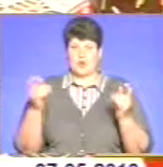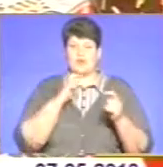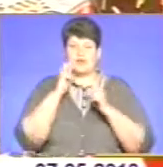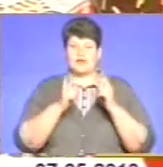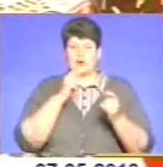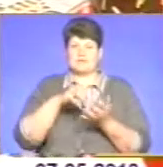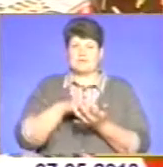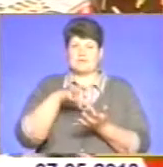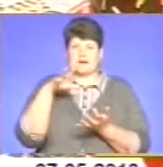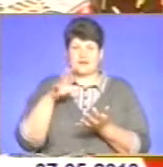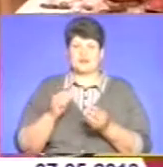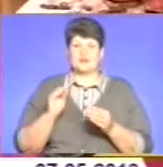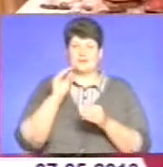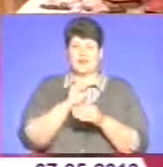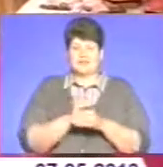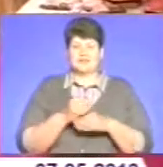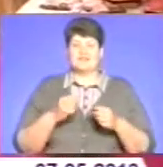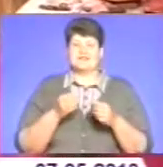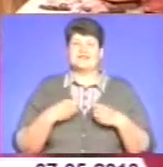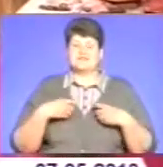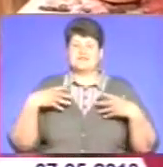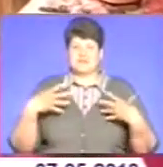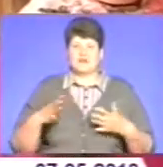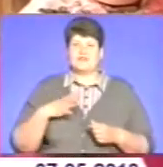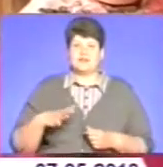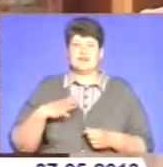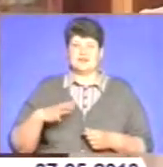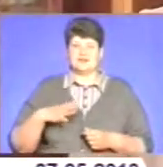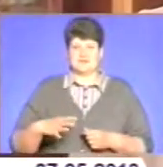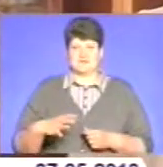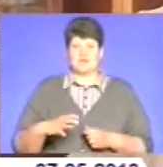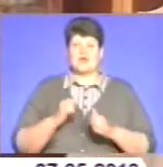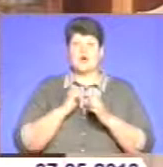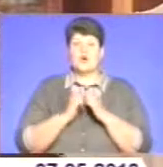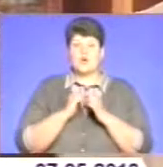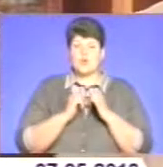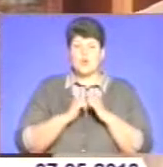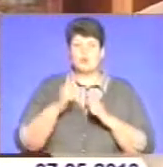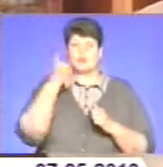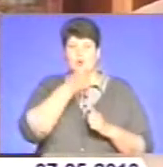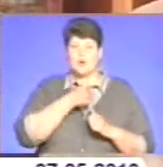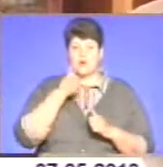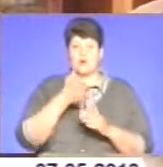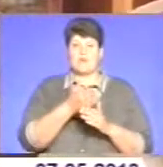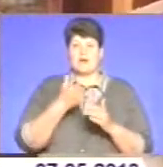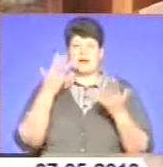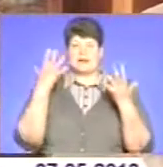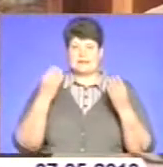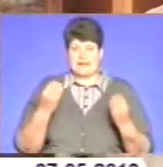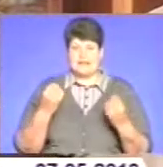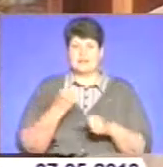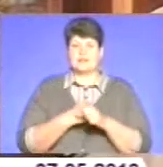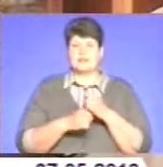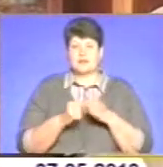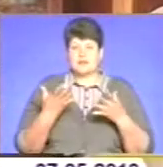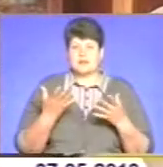пасочки теж додали дітлахам свята, якого вони з нетерпінням чекали. Кожного року в переддень Великодня до нас приходять